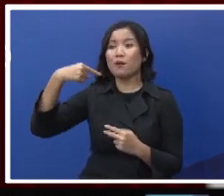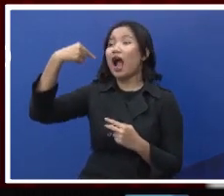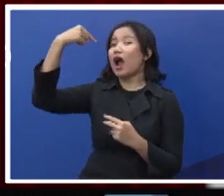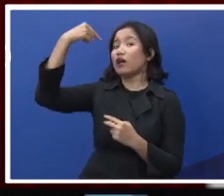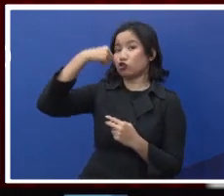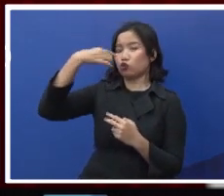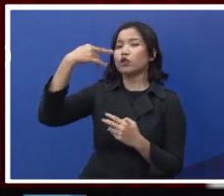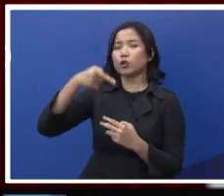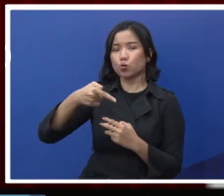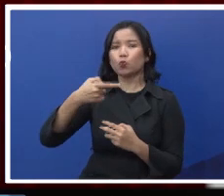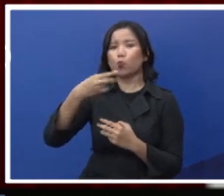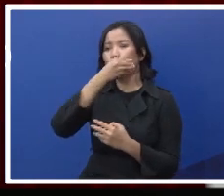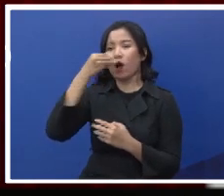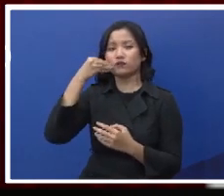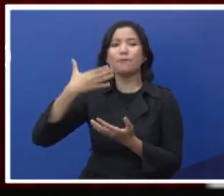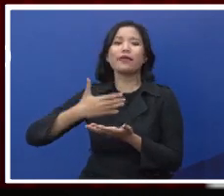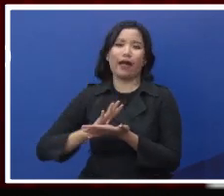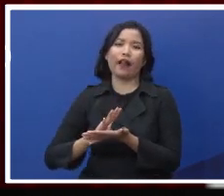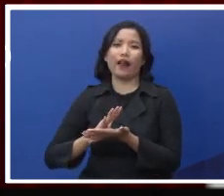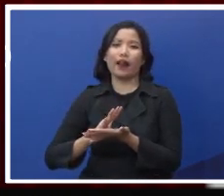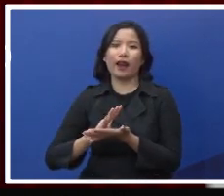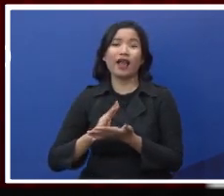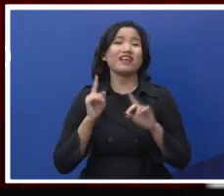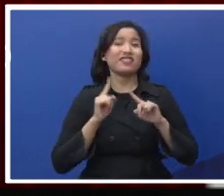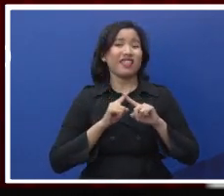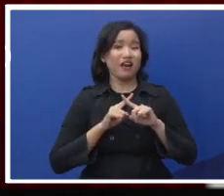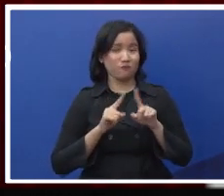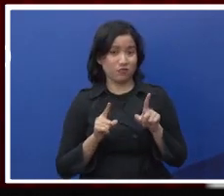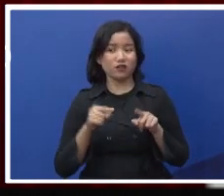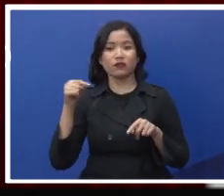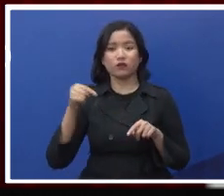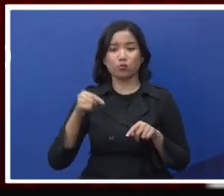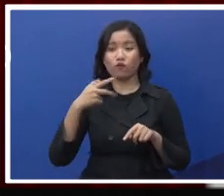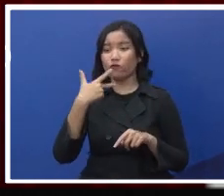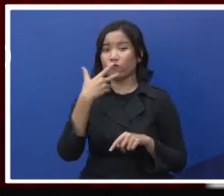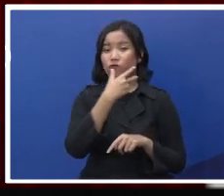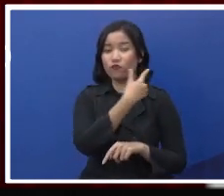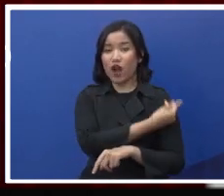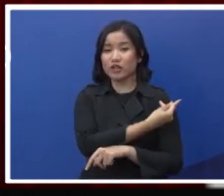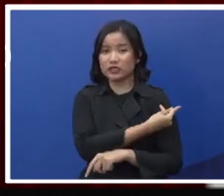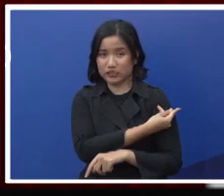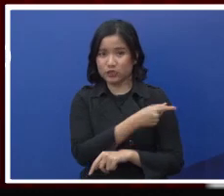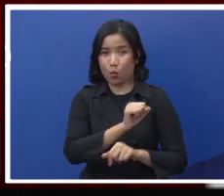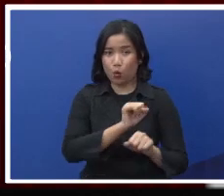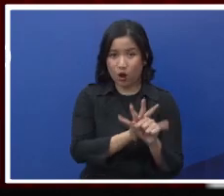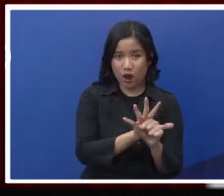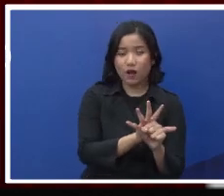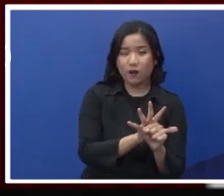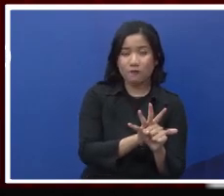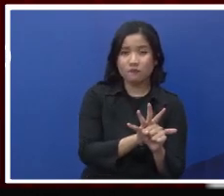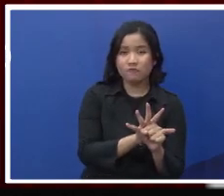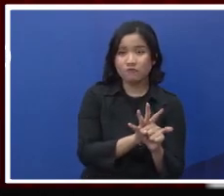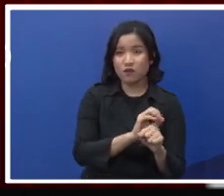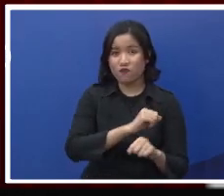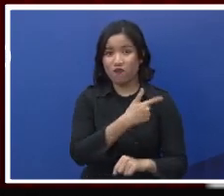masuk, itu membatalkan puasa. Akan tetapi, praktek pelaksanaan vaksinasi COVID-19